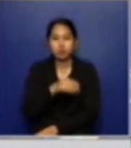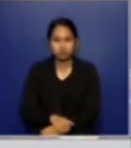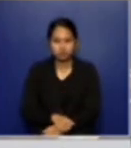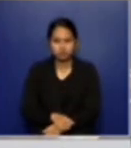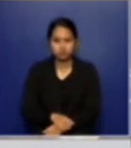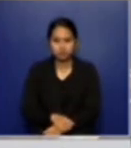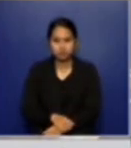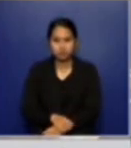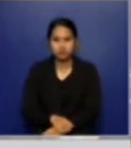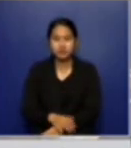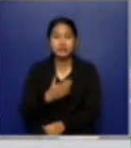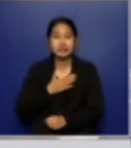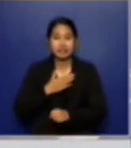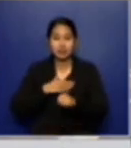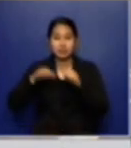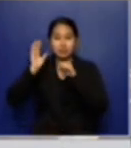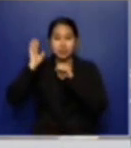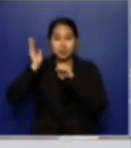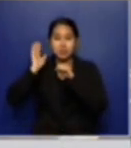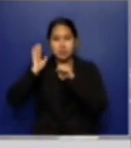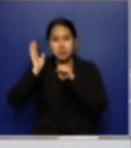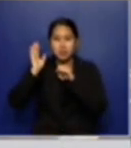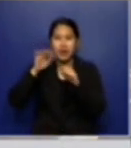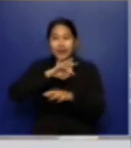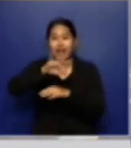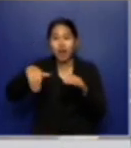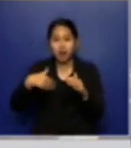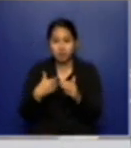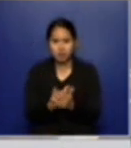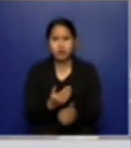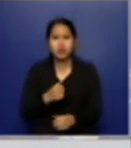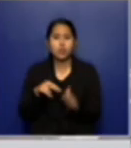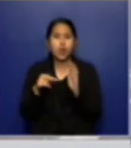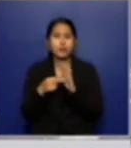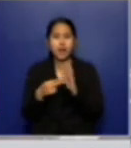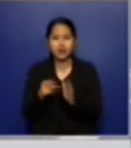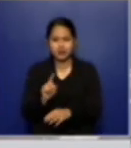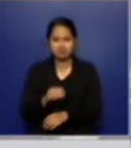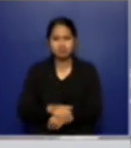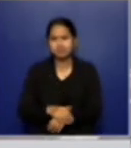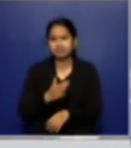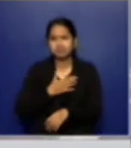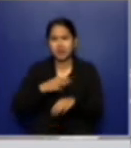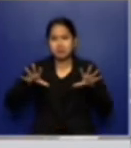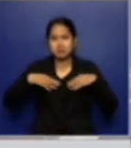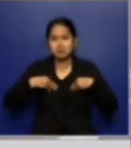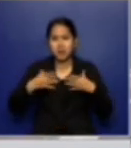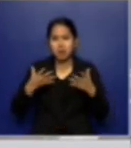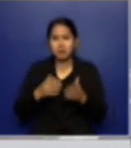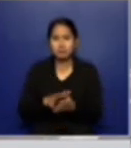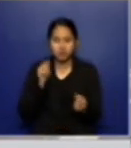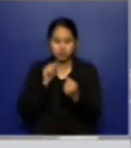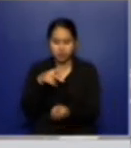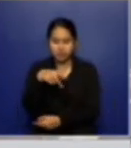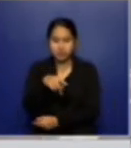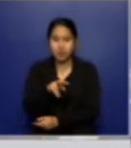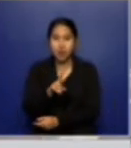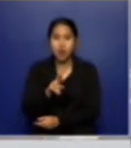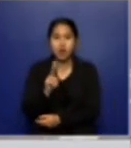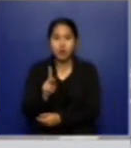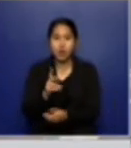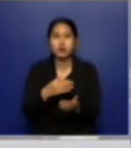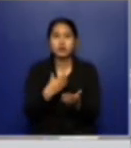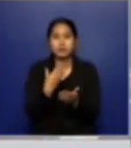ากที่ดิฉันได้อภิปรายมาทั้งหมดเนี่ยนี่ค่ะดิฉันไม่อาจรับหลักการของร่างพระราชบัญญัติงบประมาณรายจ่ายประจ